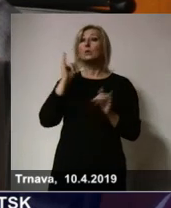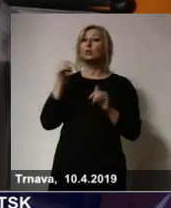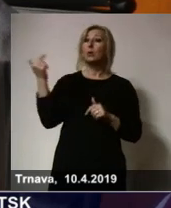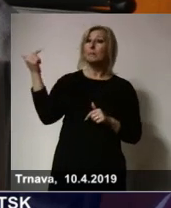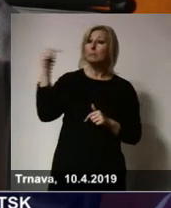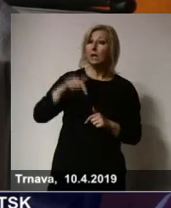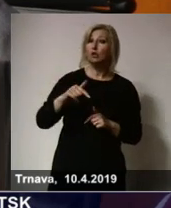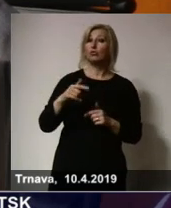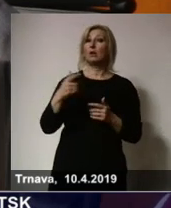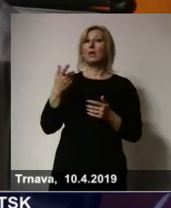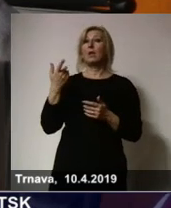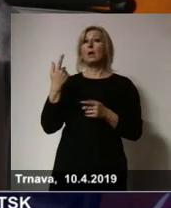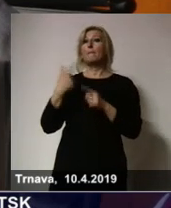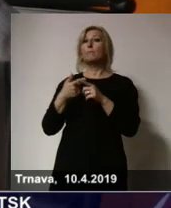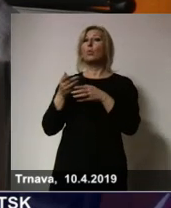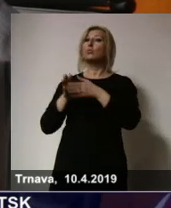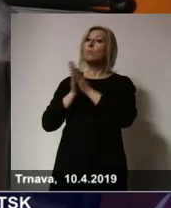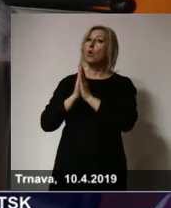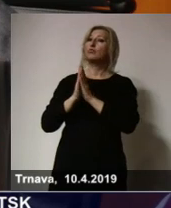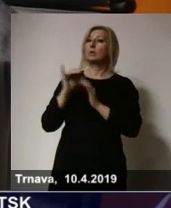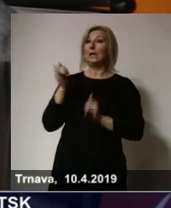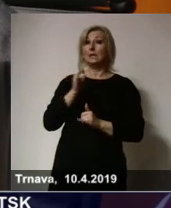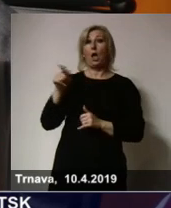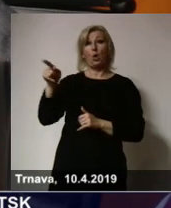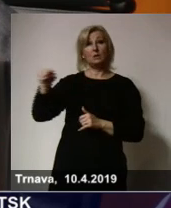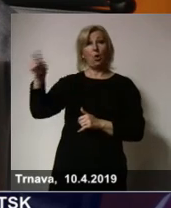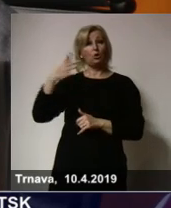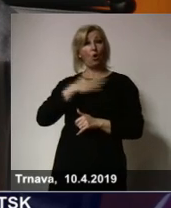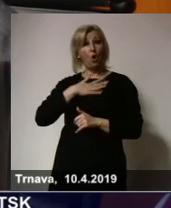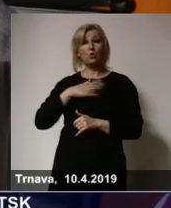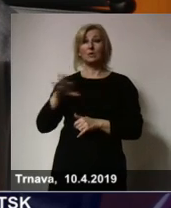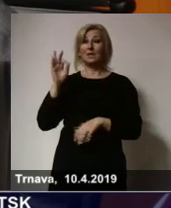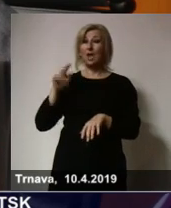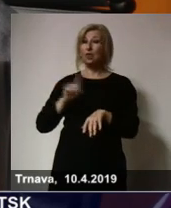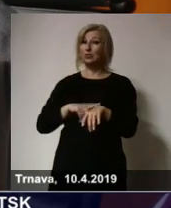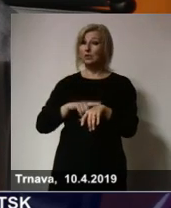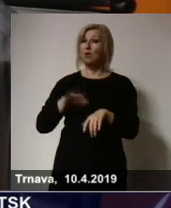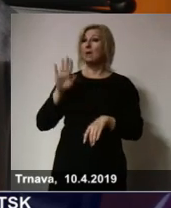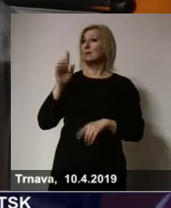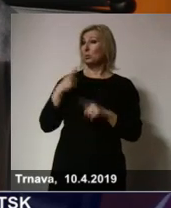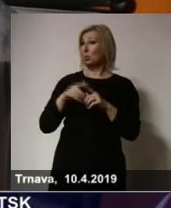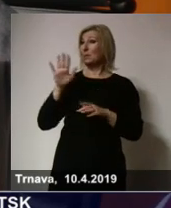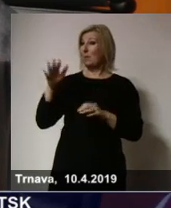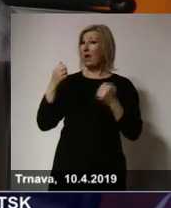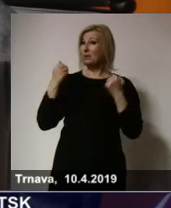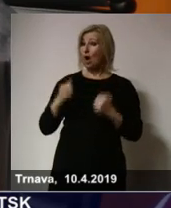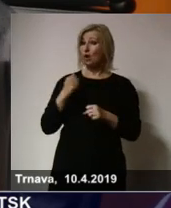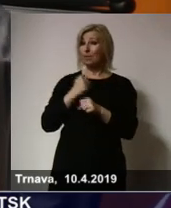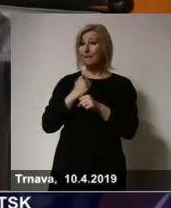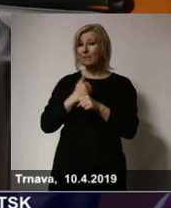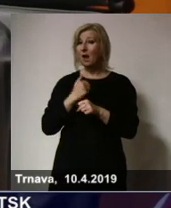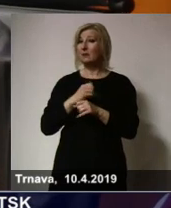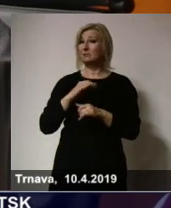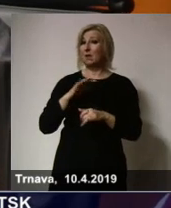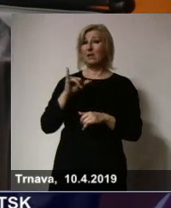si našli čas, aj keď sú vo veľmi exponovaných zamestnaniach a povolaniach, a či už aj ten, a tam